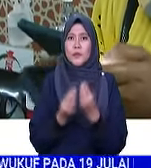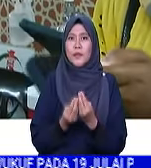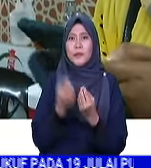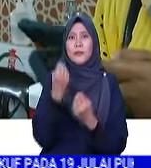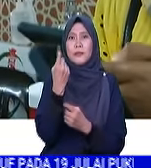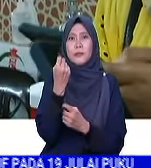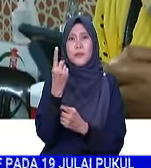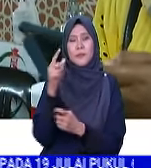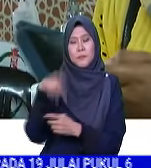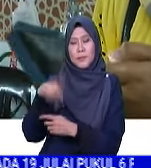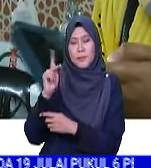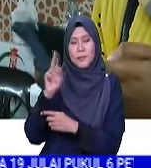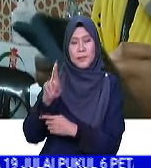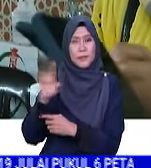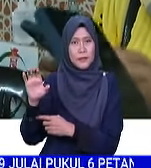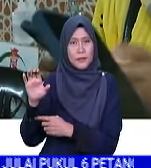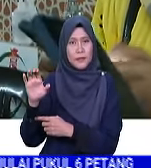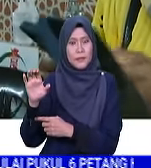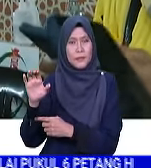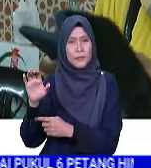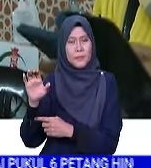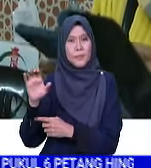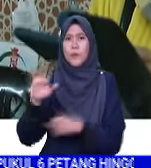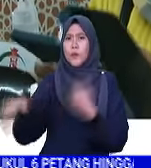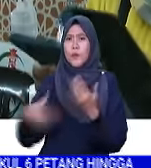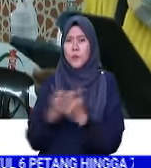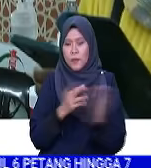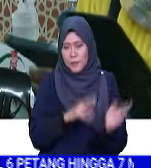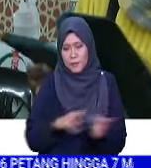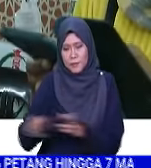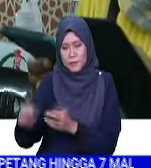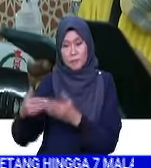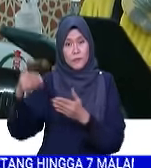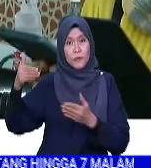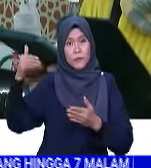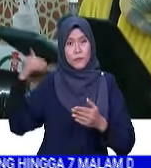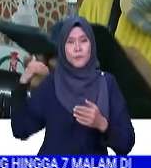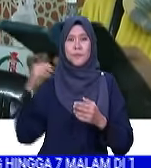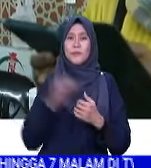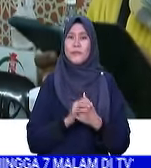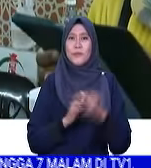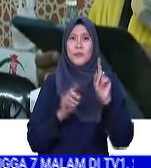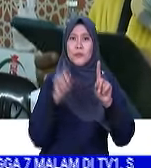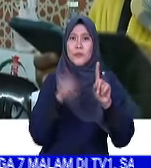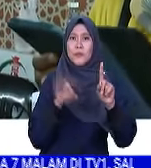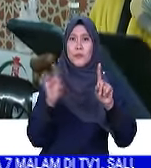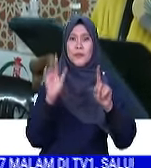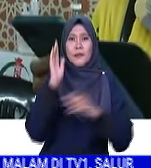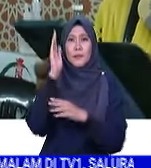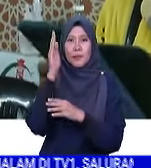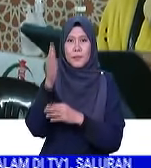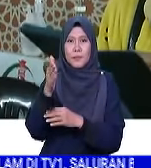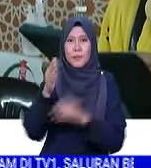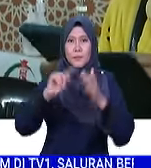11 PKRC. Tetapi seperti mana yang telah dirancang sebelum ini, pada 1/8 kita hanya